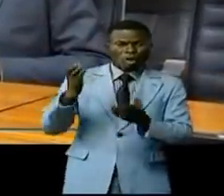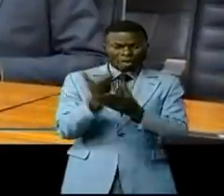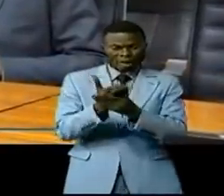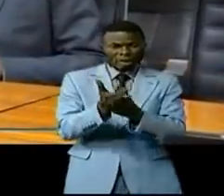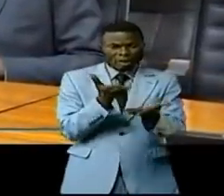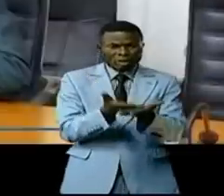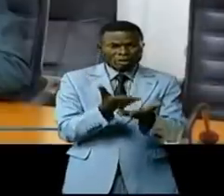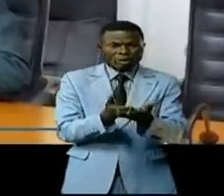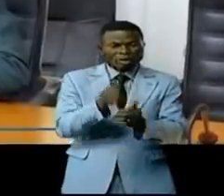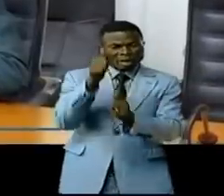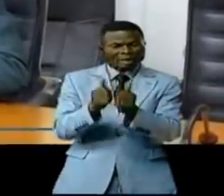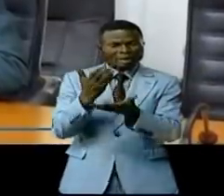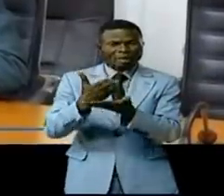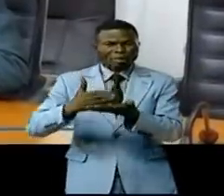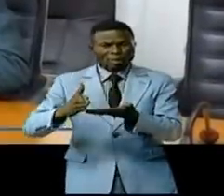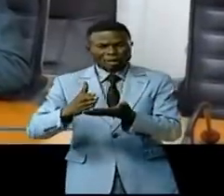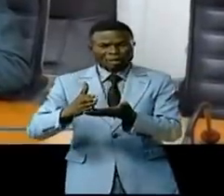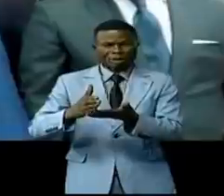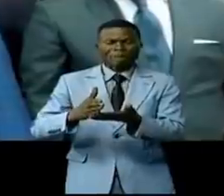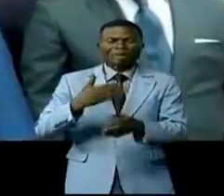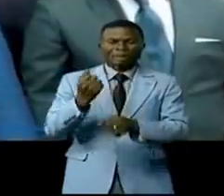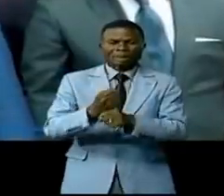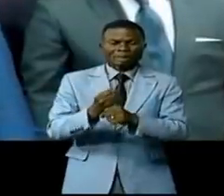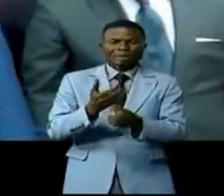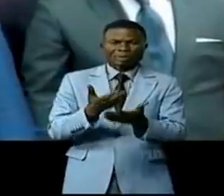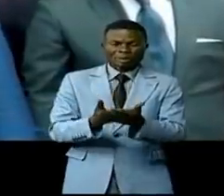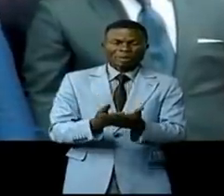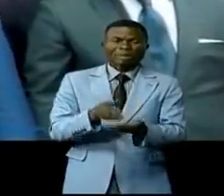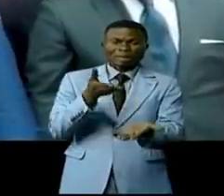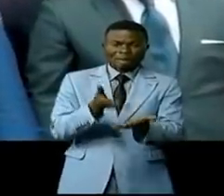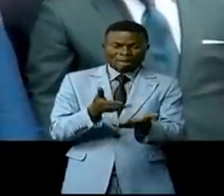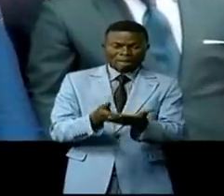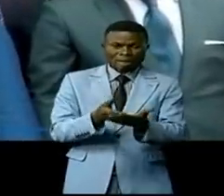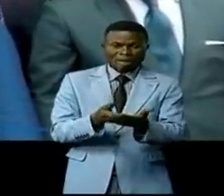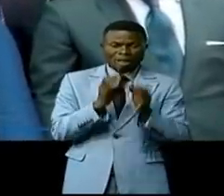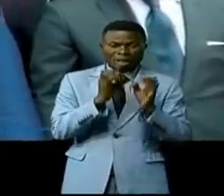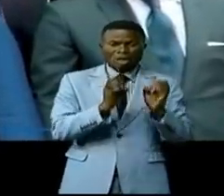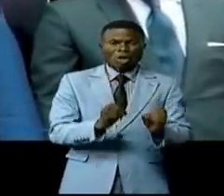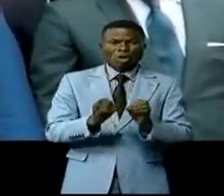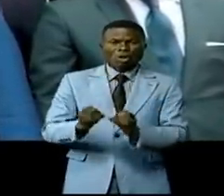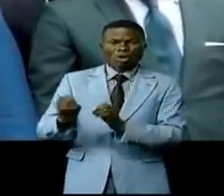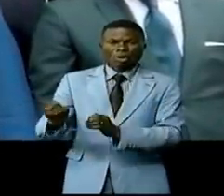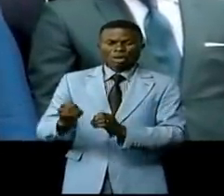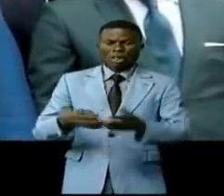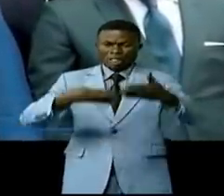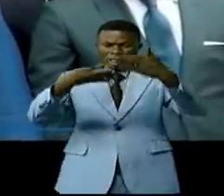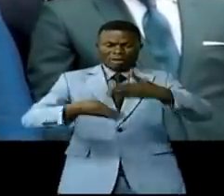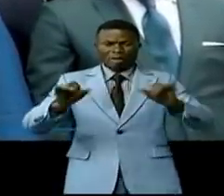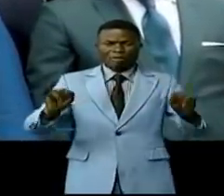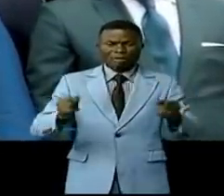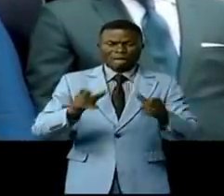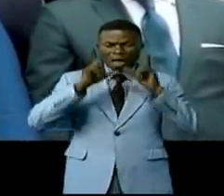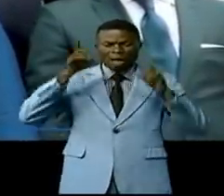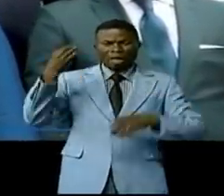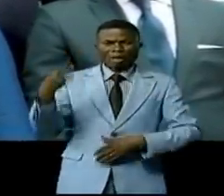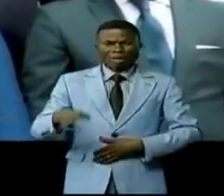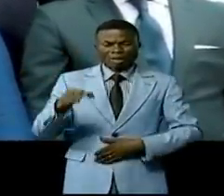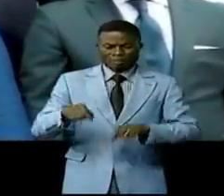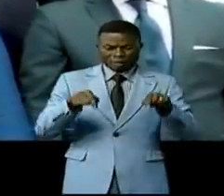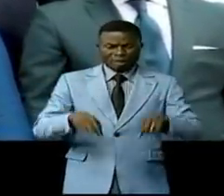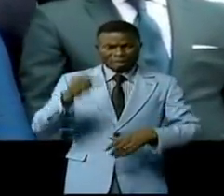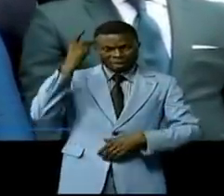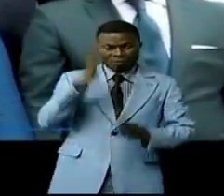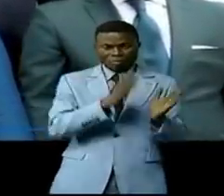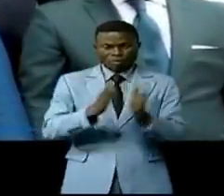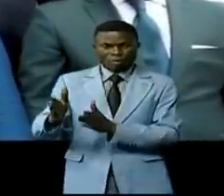dossiers à chaque étape de son parcours. Il s'agit ici de l'organisation du 9e Jeux de la francophonie de Kinshasa,